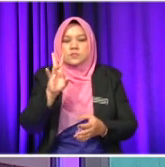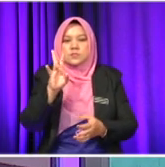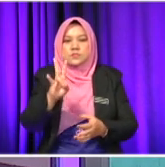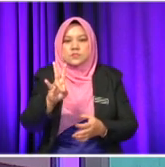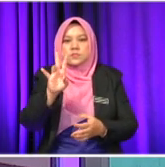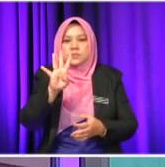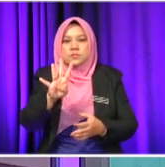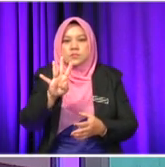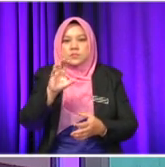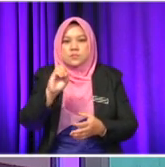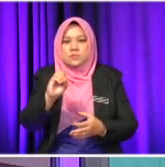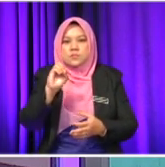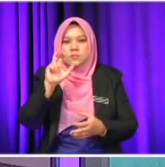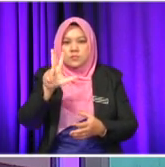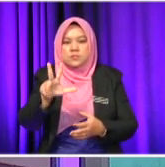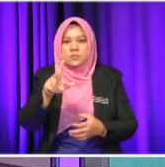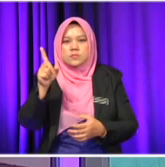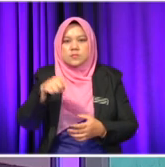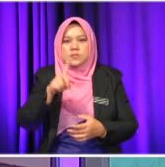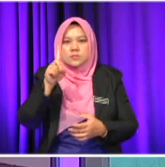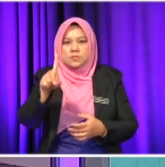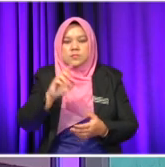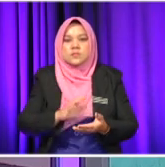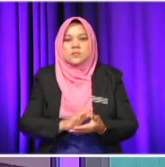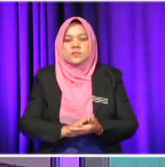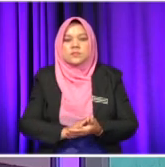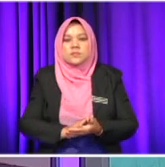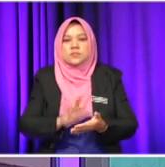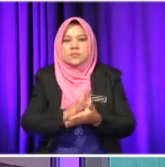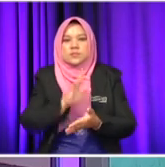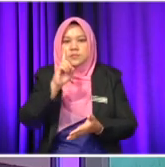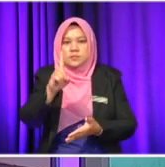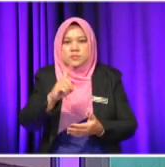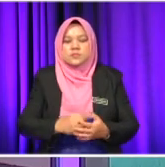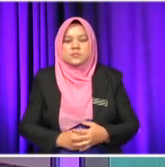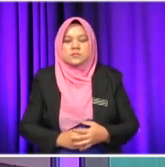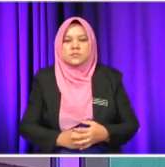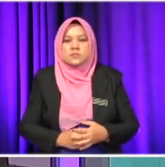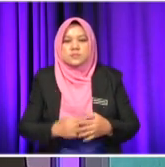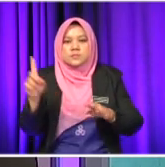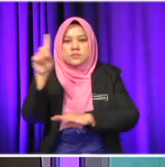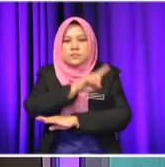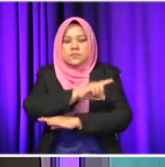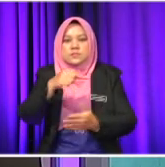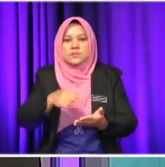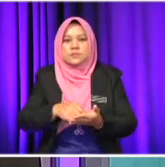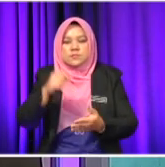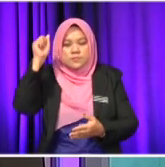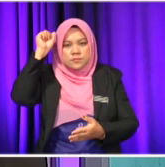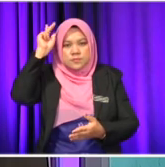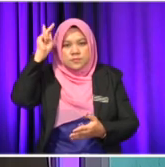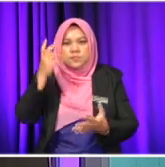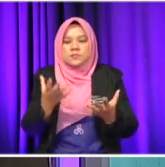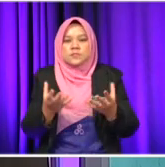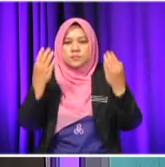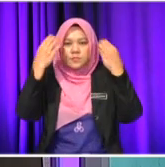7403 slide satu untuk kertas kertas 1 oke Hari ini aku mau cek aku akan